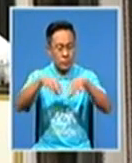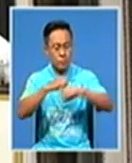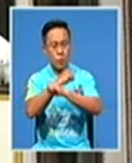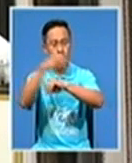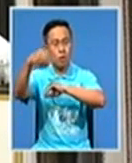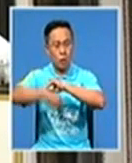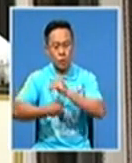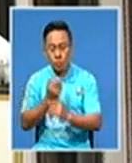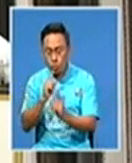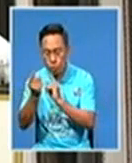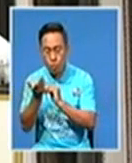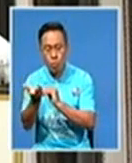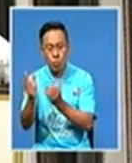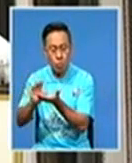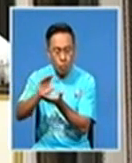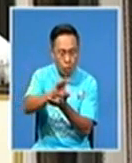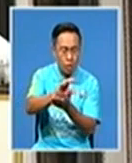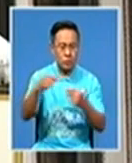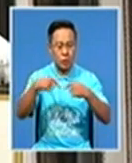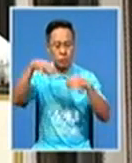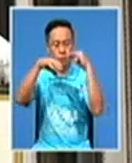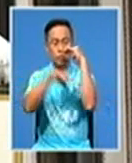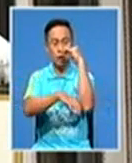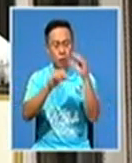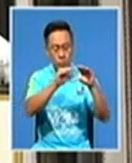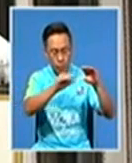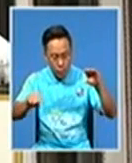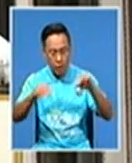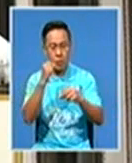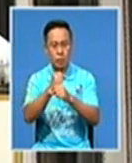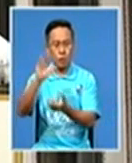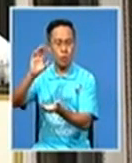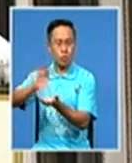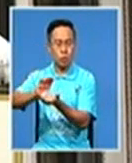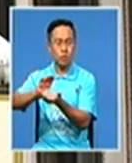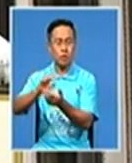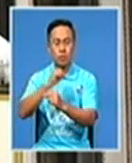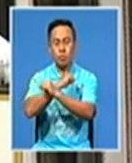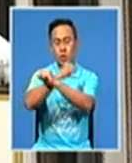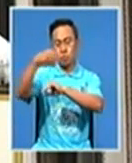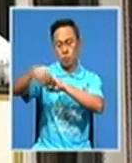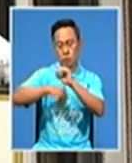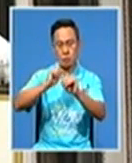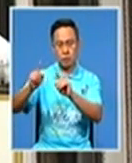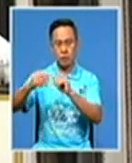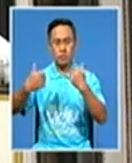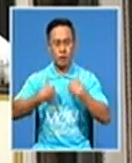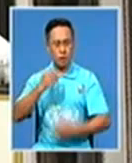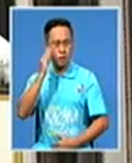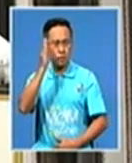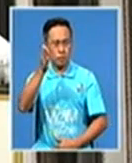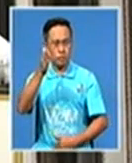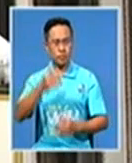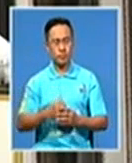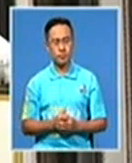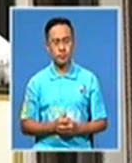รงบประมาณบางส่วนนะครับอาจจะจากสำนักงานสลากกินแบ่งรัฐบาลเพื่อนำมาใช้ในการรณรงค์ต่อต้านการทุจริตต่างๆนะครับต่อไปในอนาคตอีกด้ว